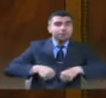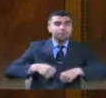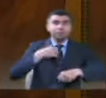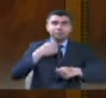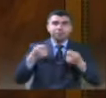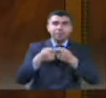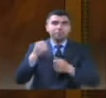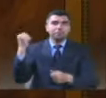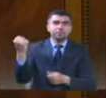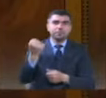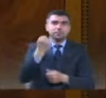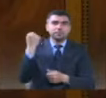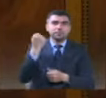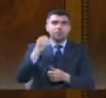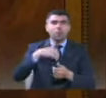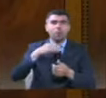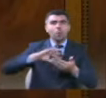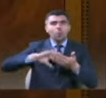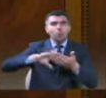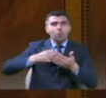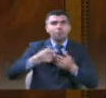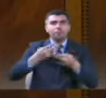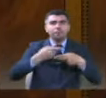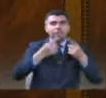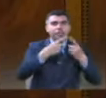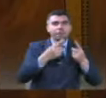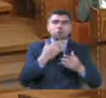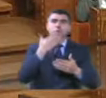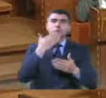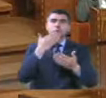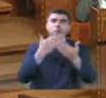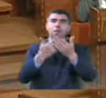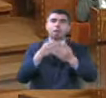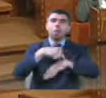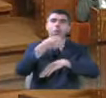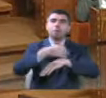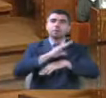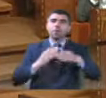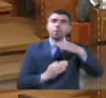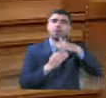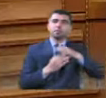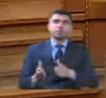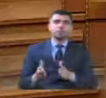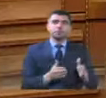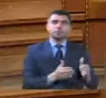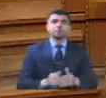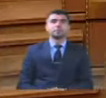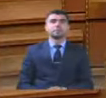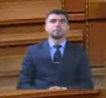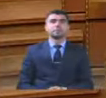عطل وتم يعني اختلاق المبررات باش يتعطل هو الحقيقة. انتهى التوقيت. شكرا.